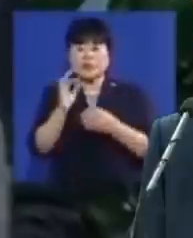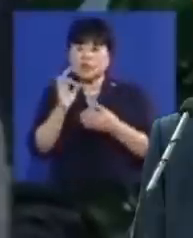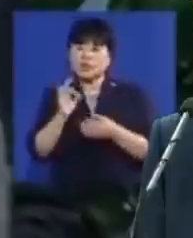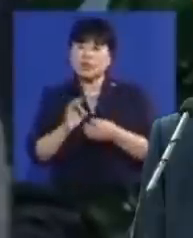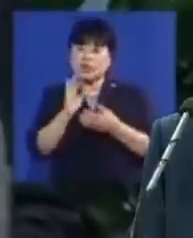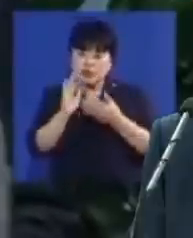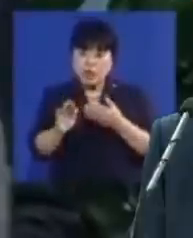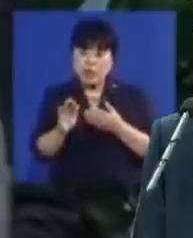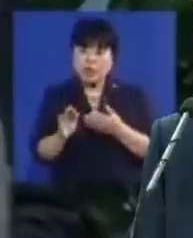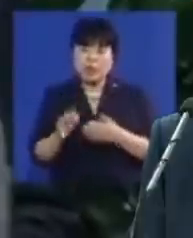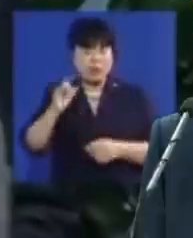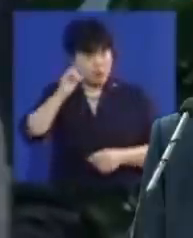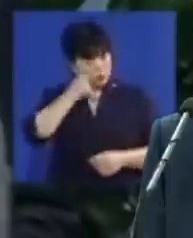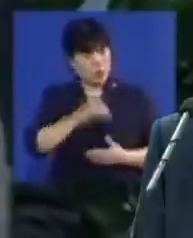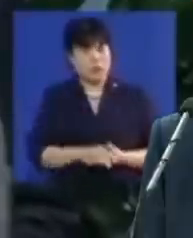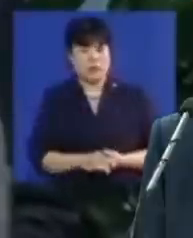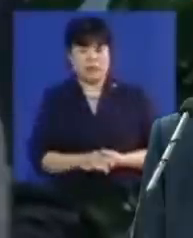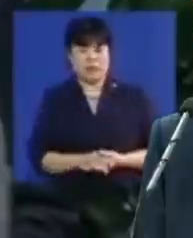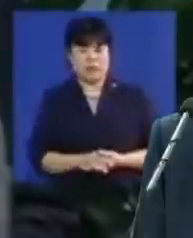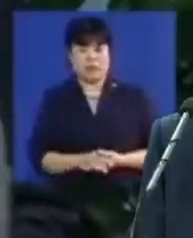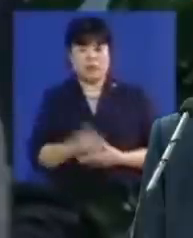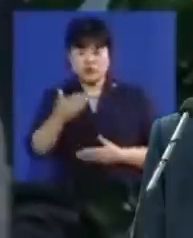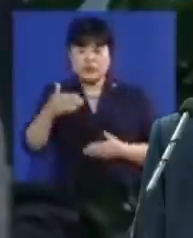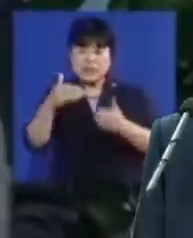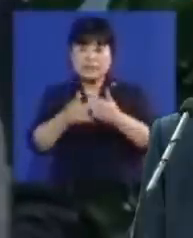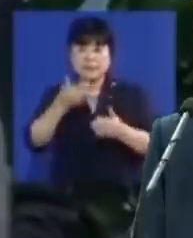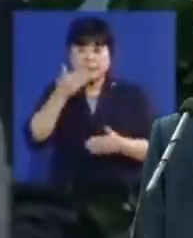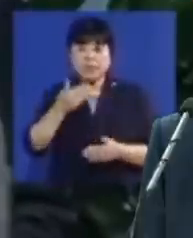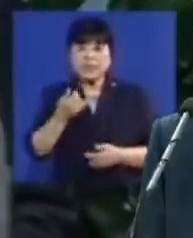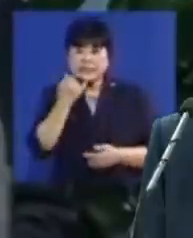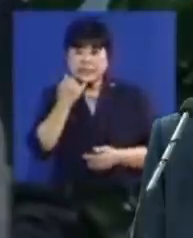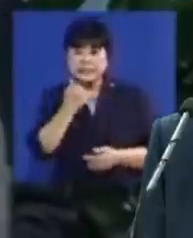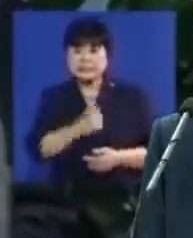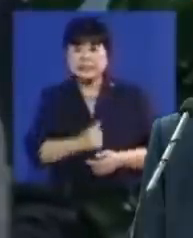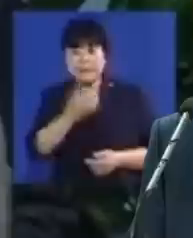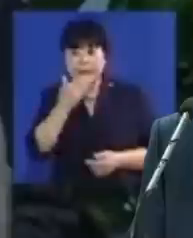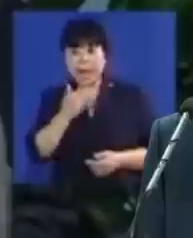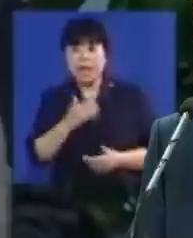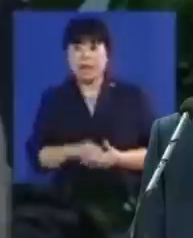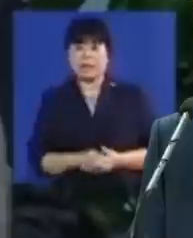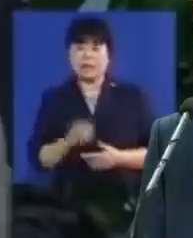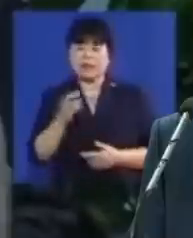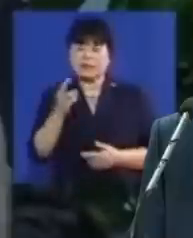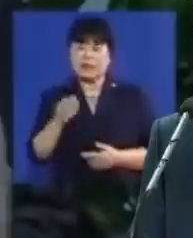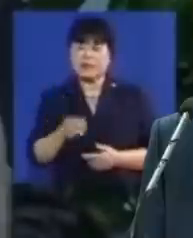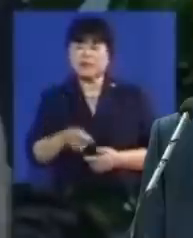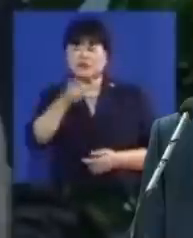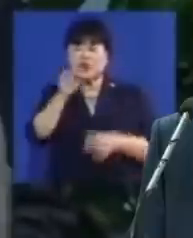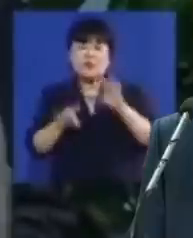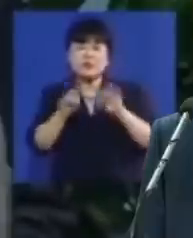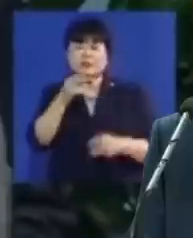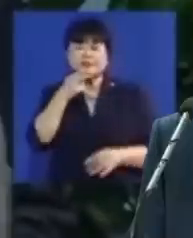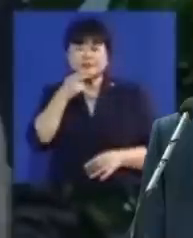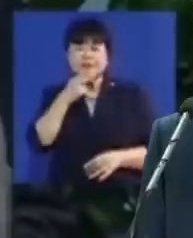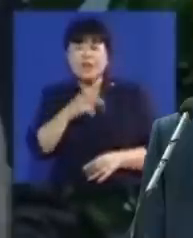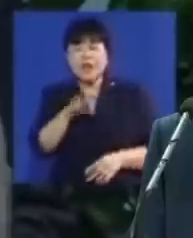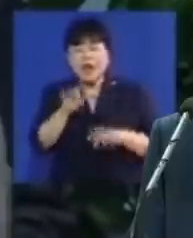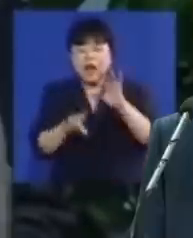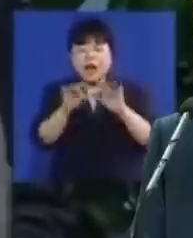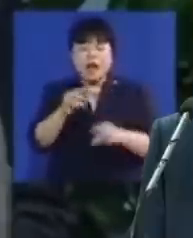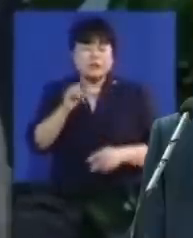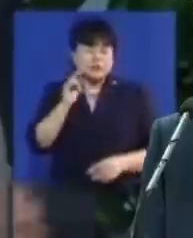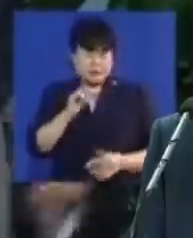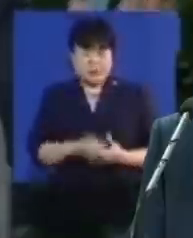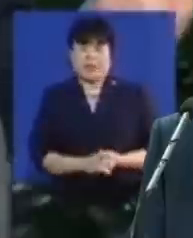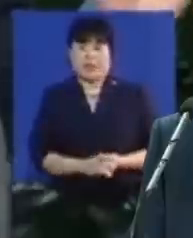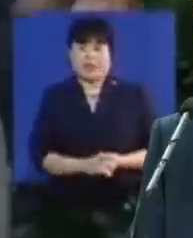열흘까지는 살 수가 있다는 것인데 그 반쯤 되는 사흘 길을 물을 못 마셨으니 얼마나 그러겠습니까?